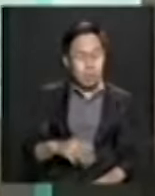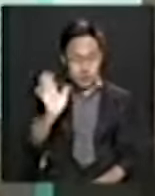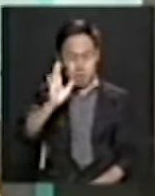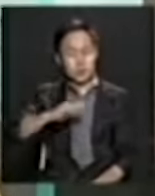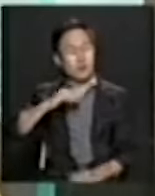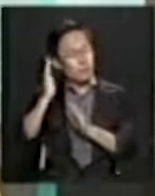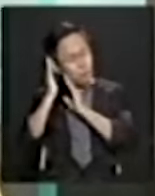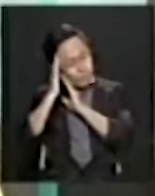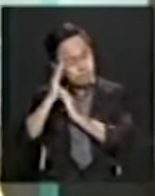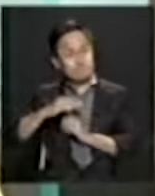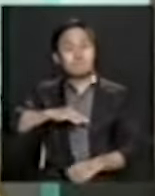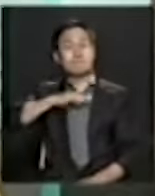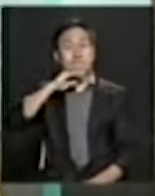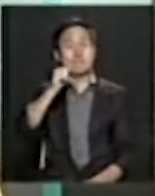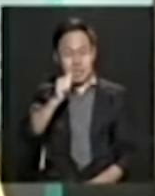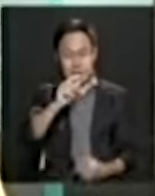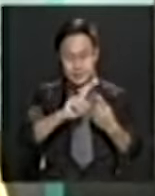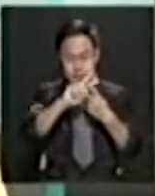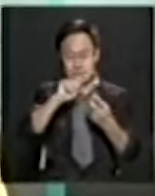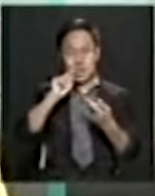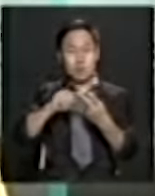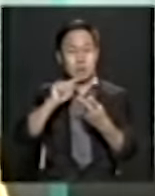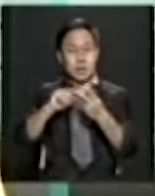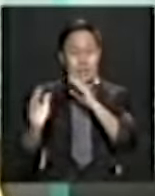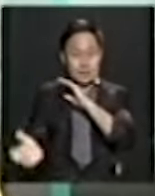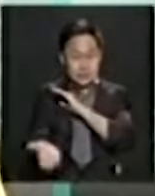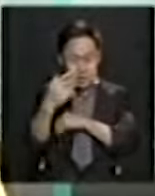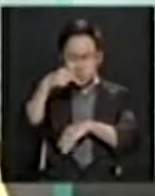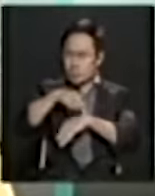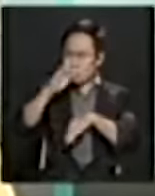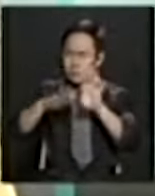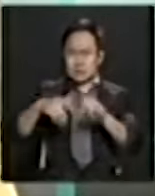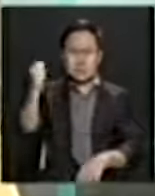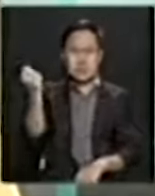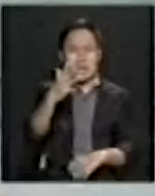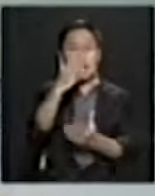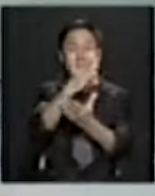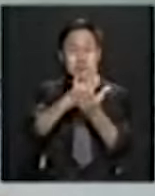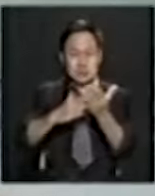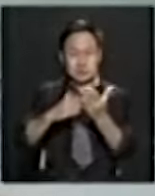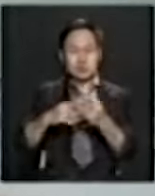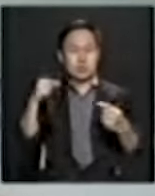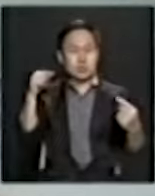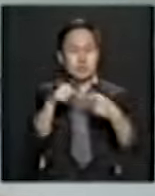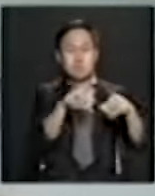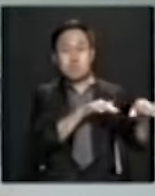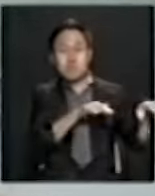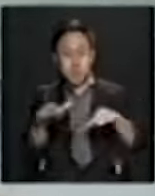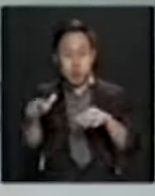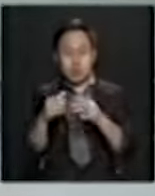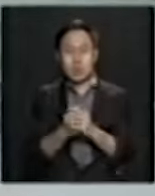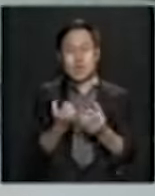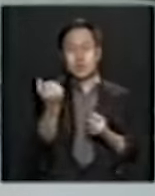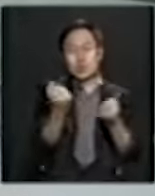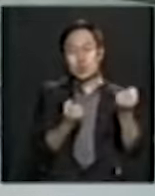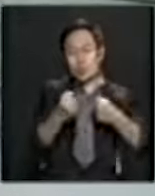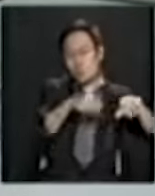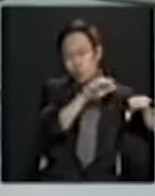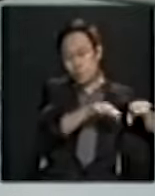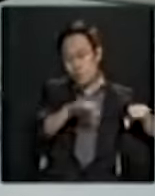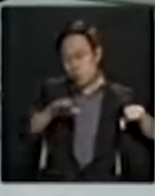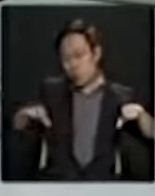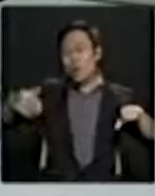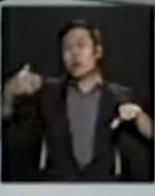นะครับเพราะว่าการปล่อยตัวเนี่ย6โมงท่านจะต้องไปถึงนู่นสักตีห้าครึ่งอย่างช้าสุดนะครับสถานที่จอดรถเราพร้อมนะครับ โอ้